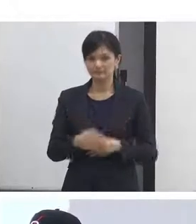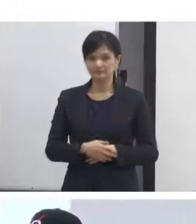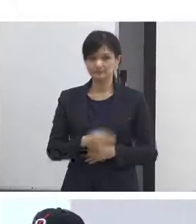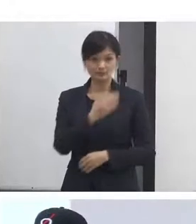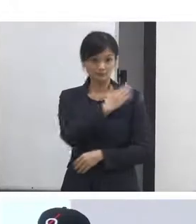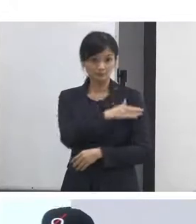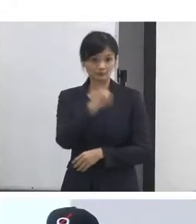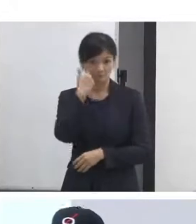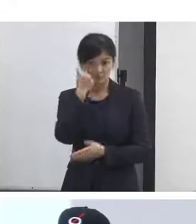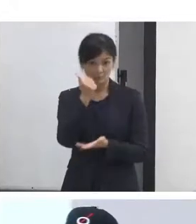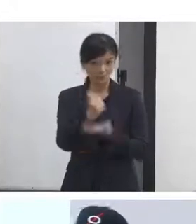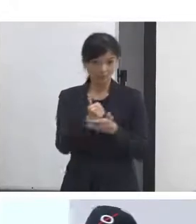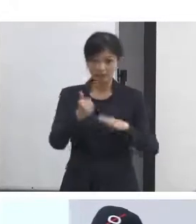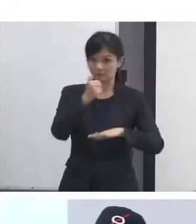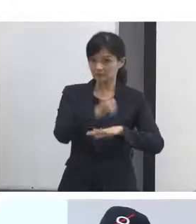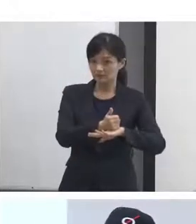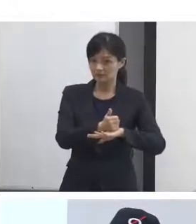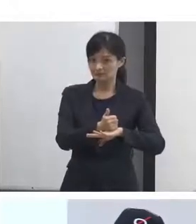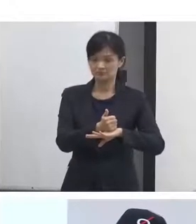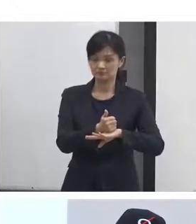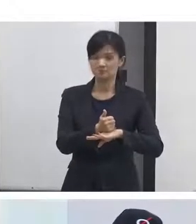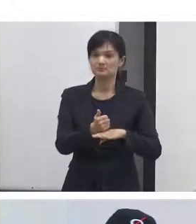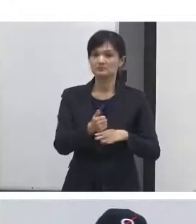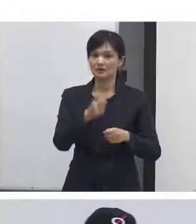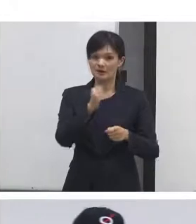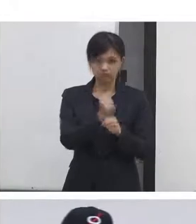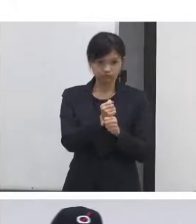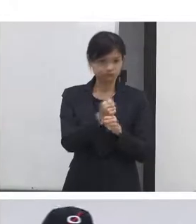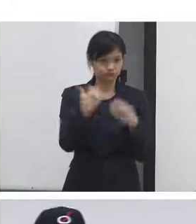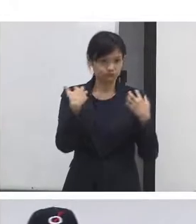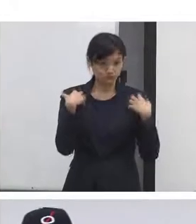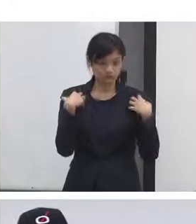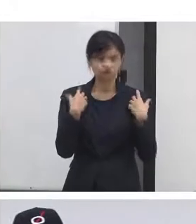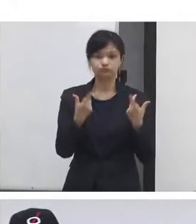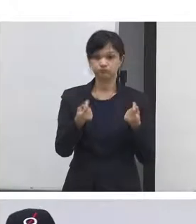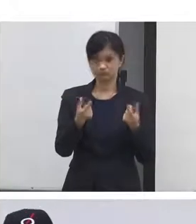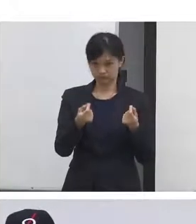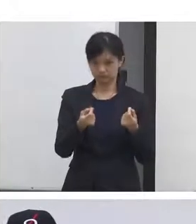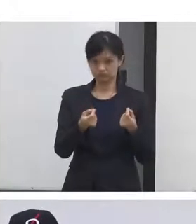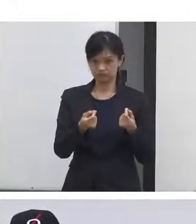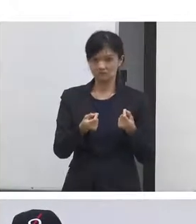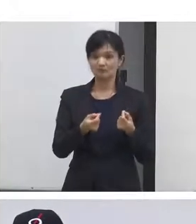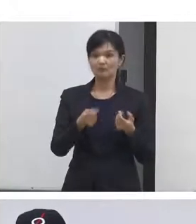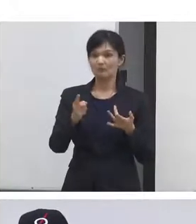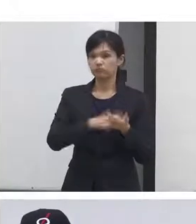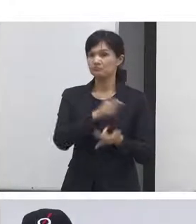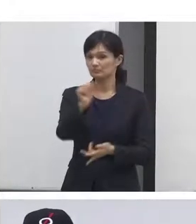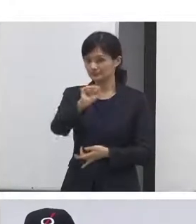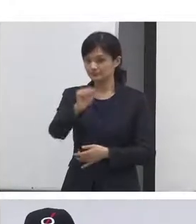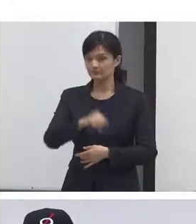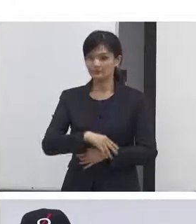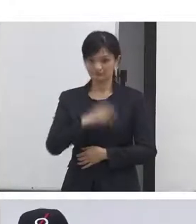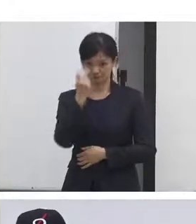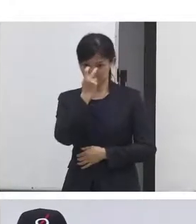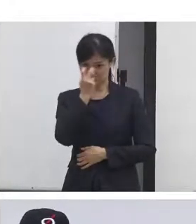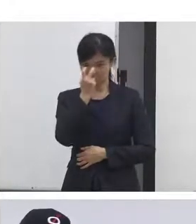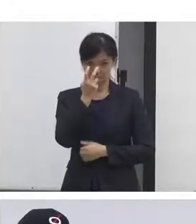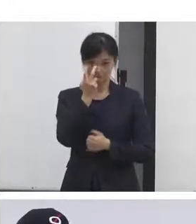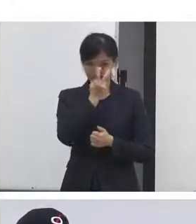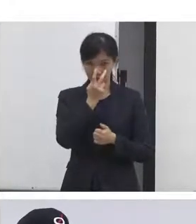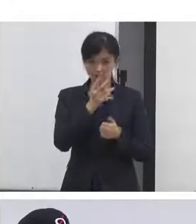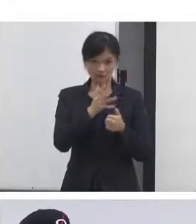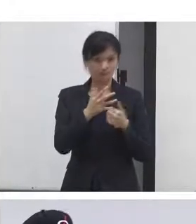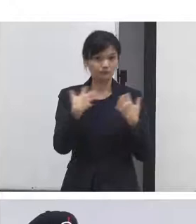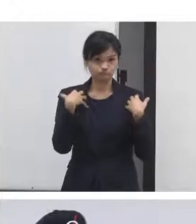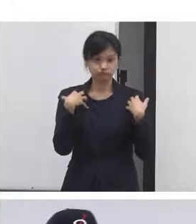选上，该做的事情都不能少，也就是说你的监督工作其实还是要一直持续进行，而不是只把它一个选出来。